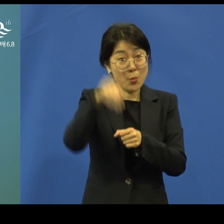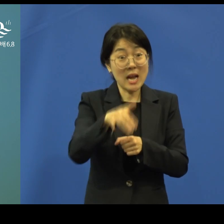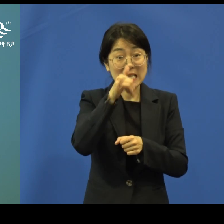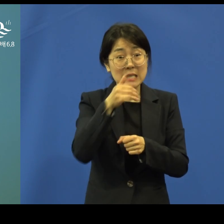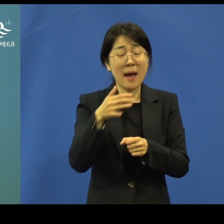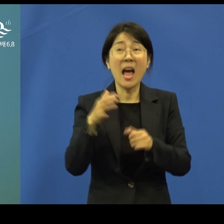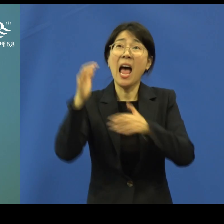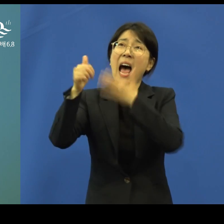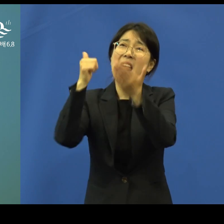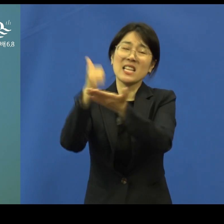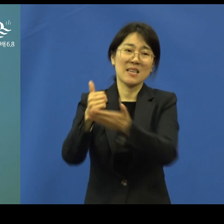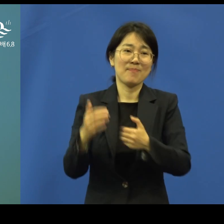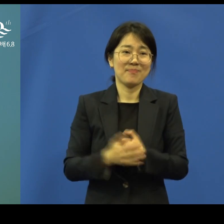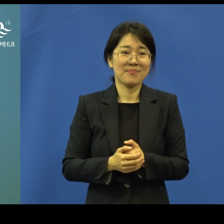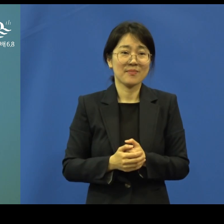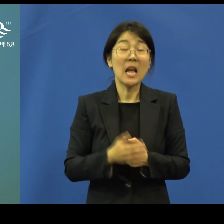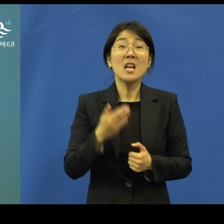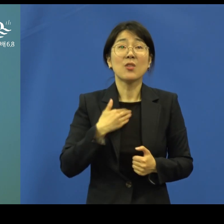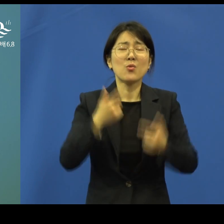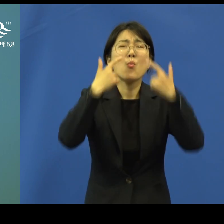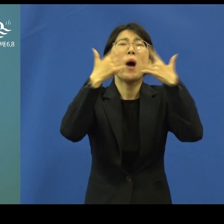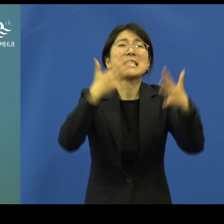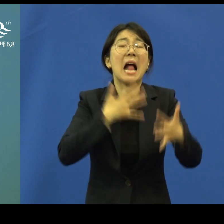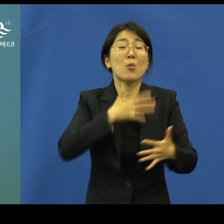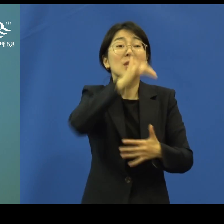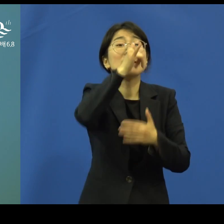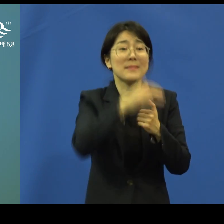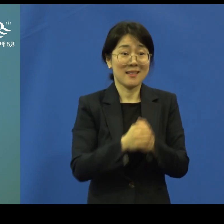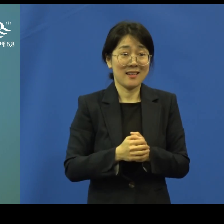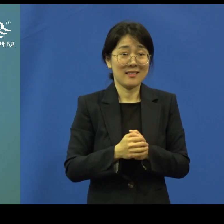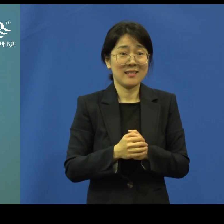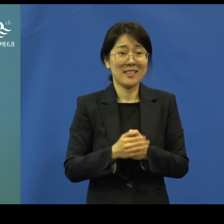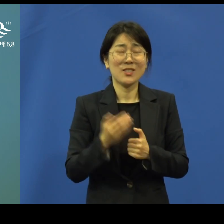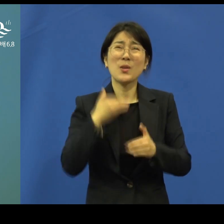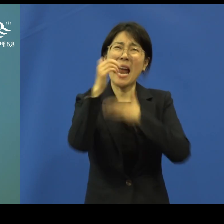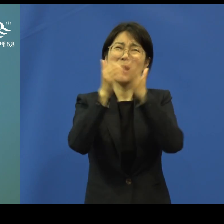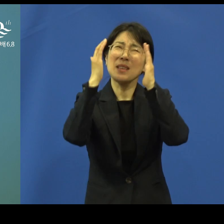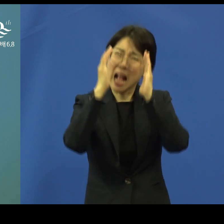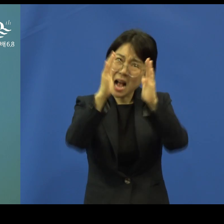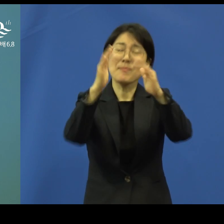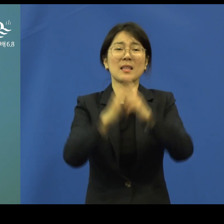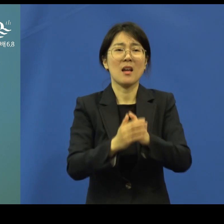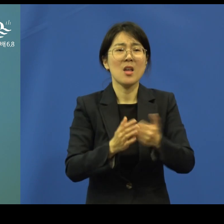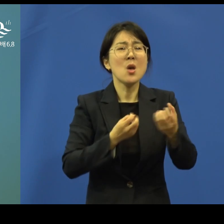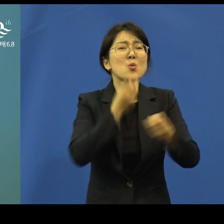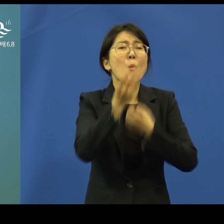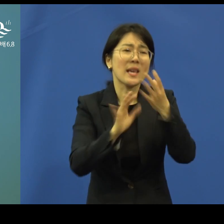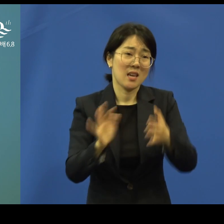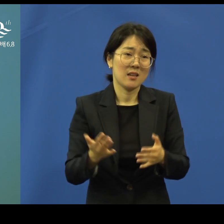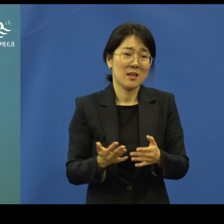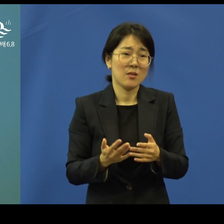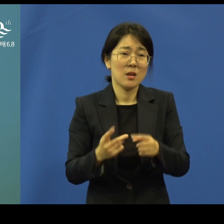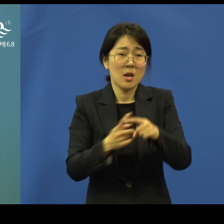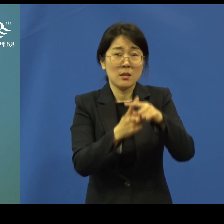그렇지만 우리가 달려가야 할 그 목표가 어디인지는 우리가 알고 있는 사람.